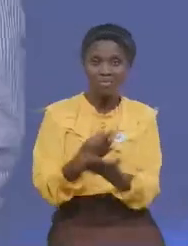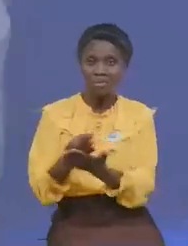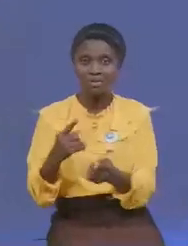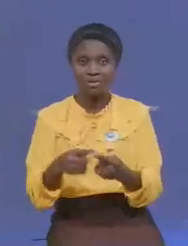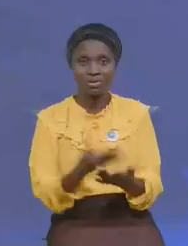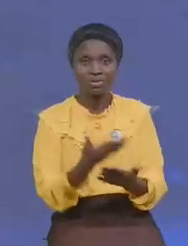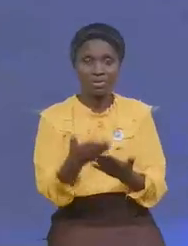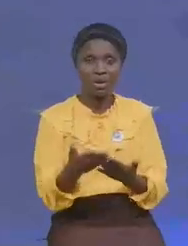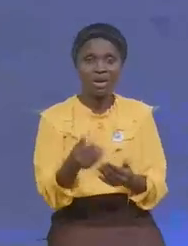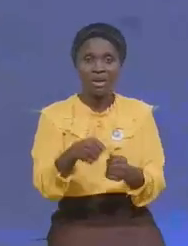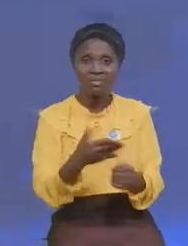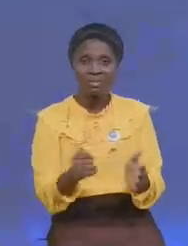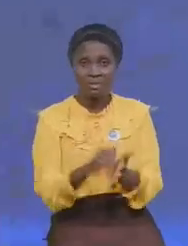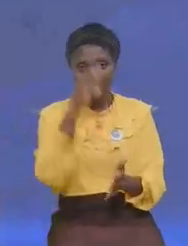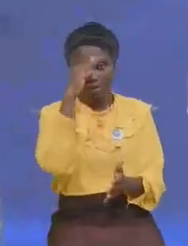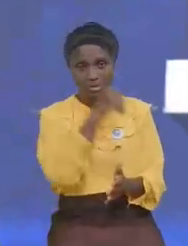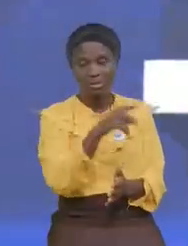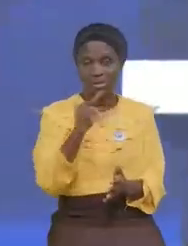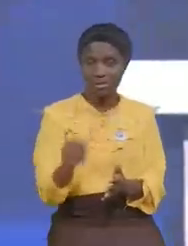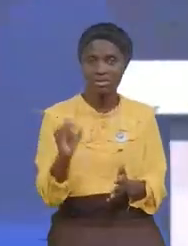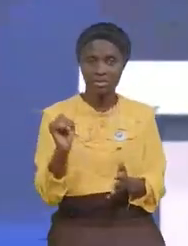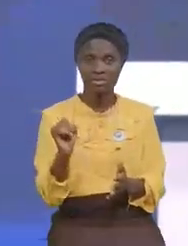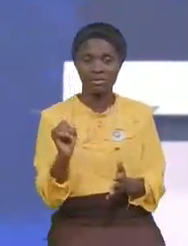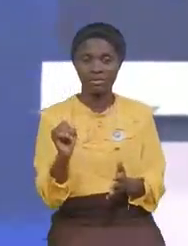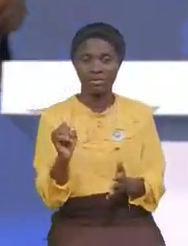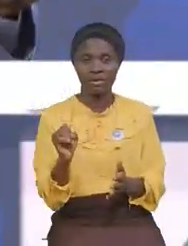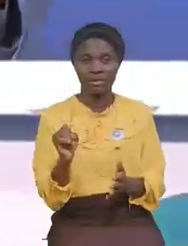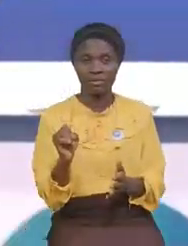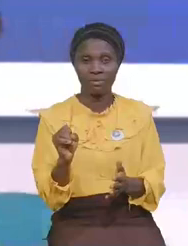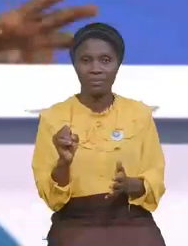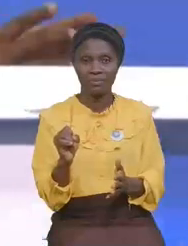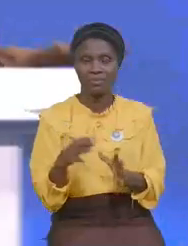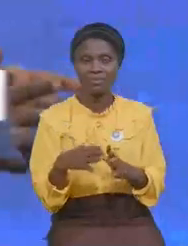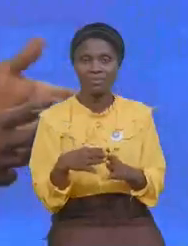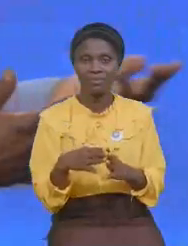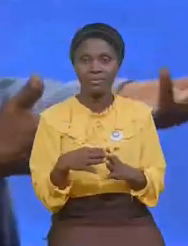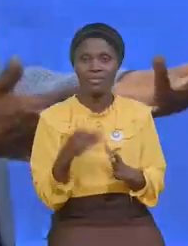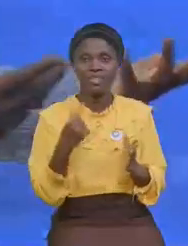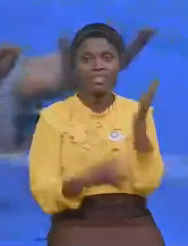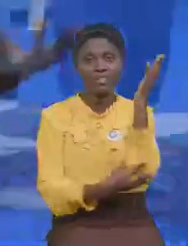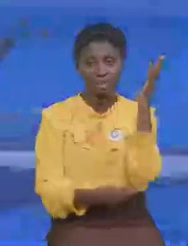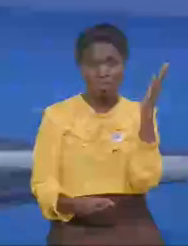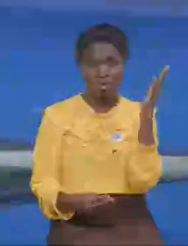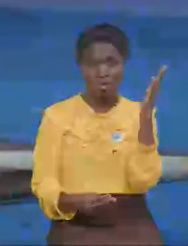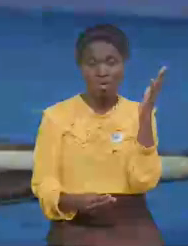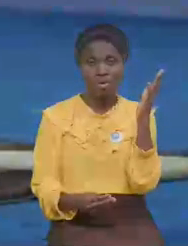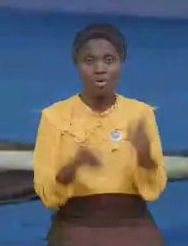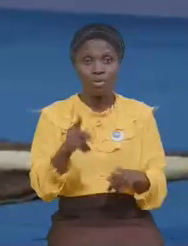Le pauvre est celui-là qui n'a pas les ressources, l'argent, tout ce dont il a besoin pour s'acheter les vivres.